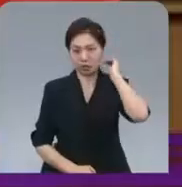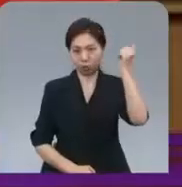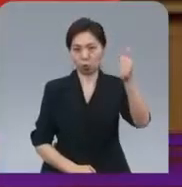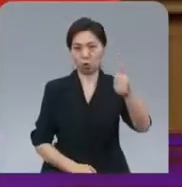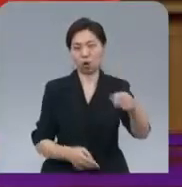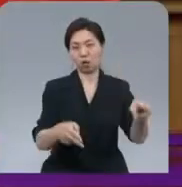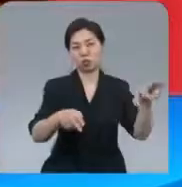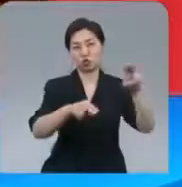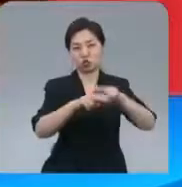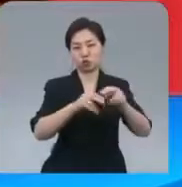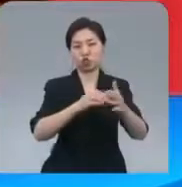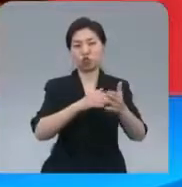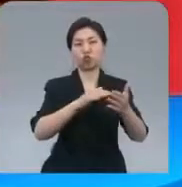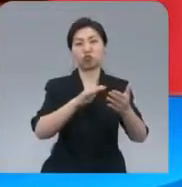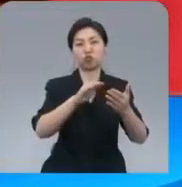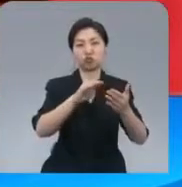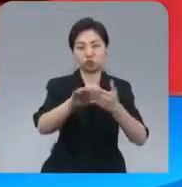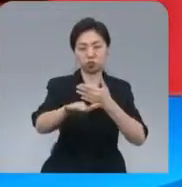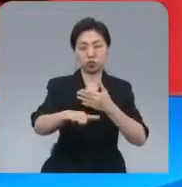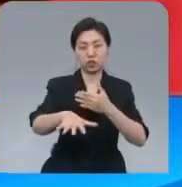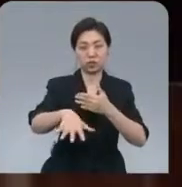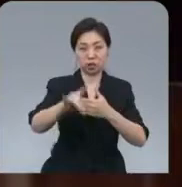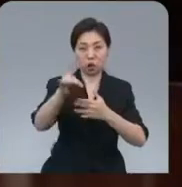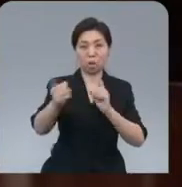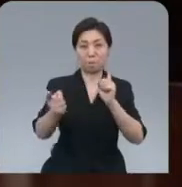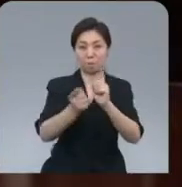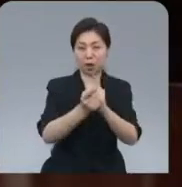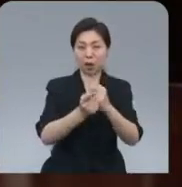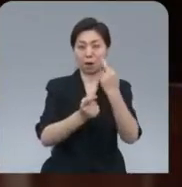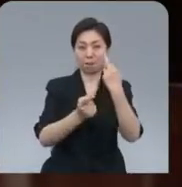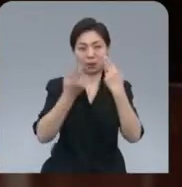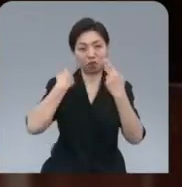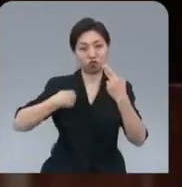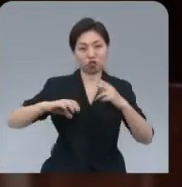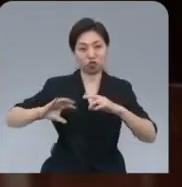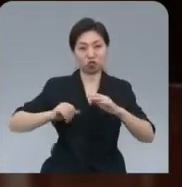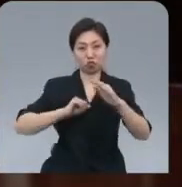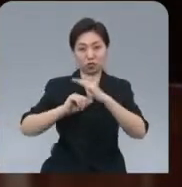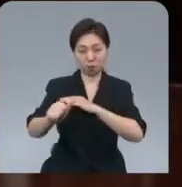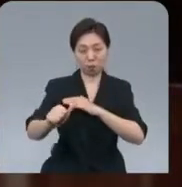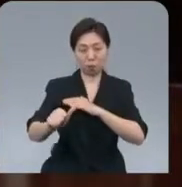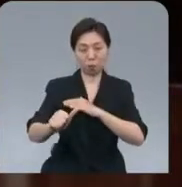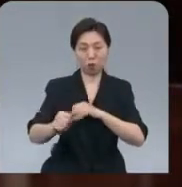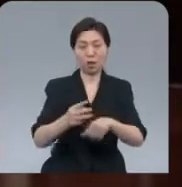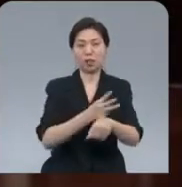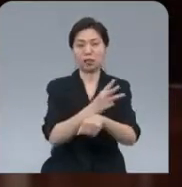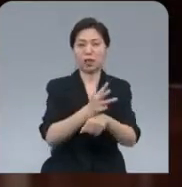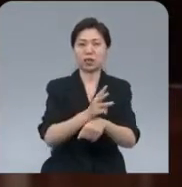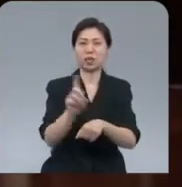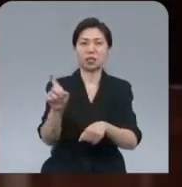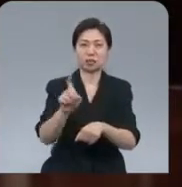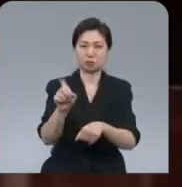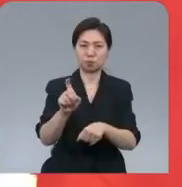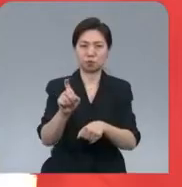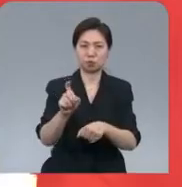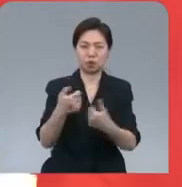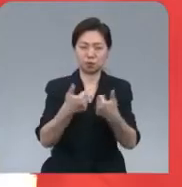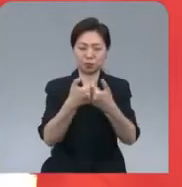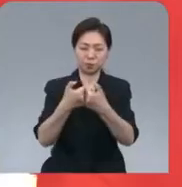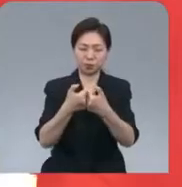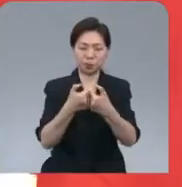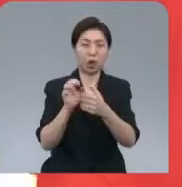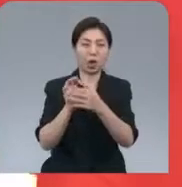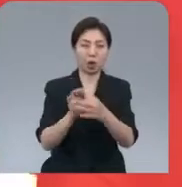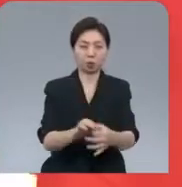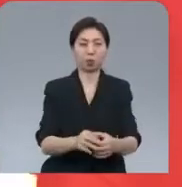アメリカのバイデン大統領と中国の習近平国家主席はオンライン形式による首脳会談を開催し